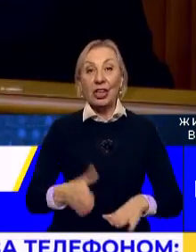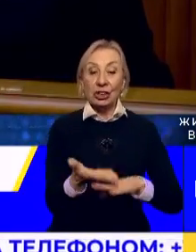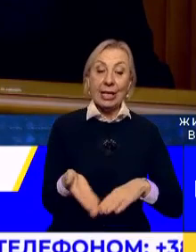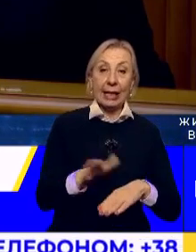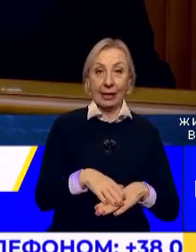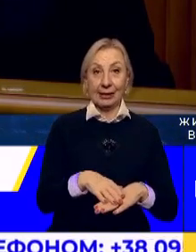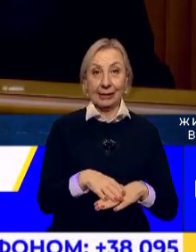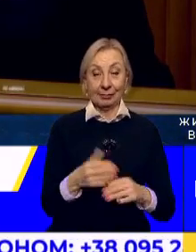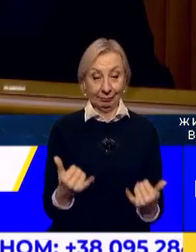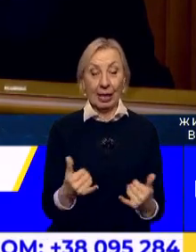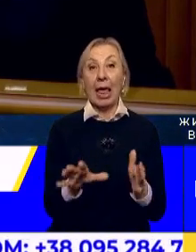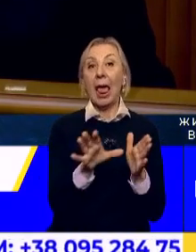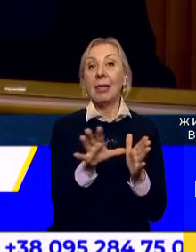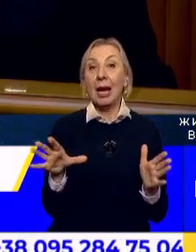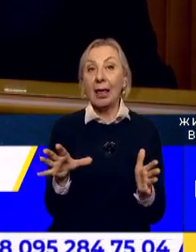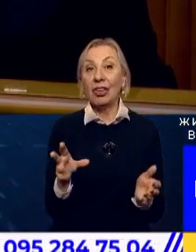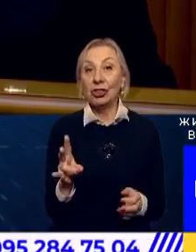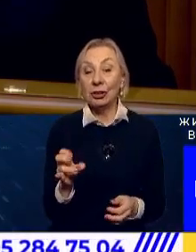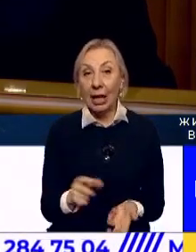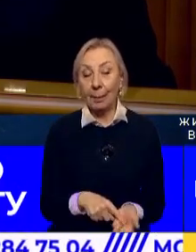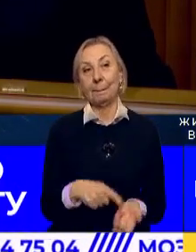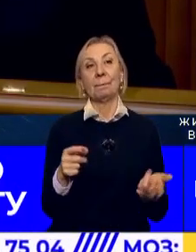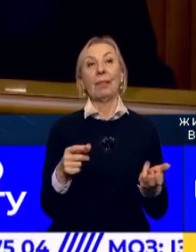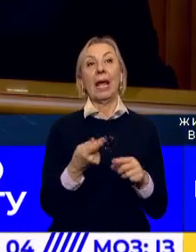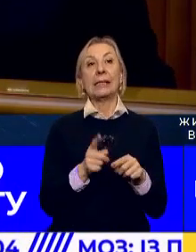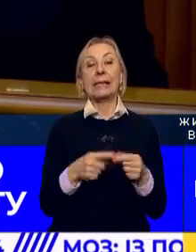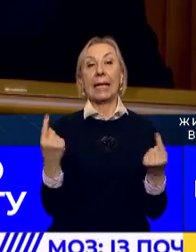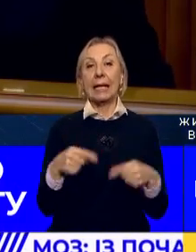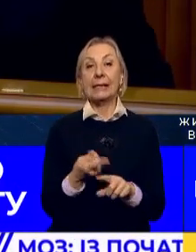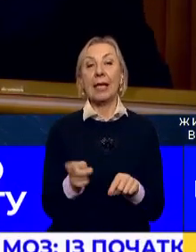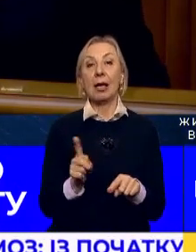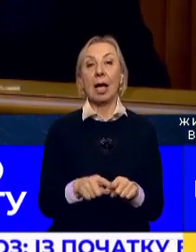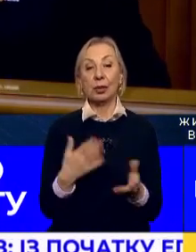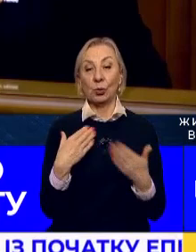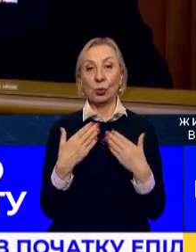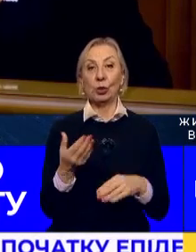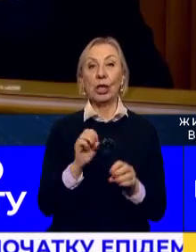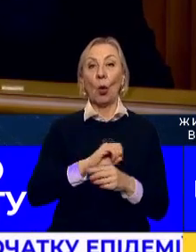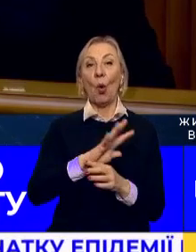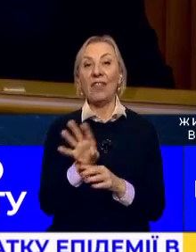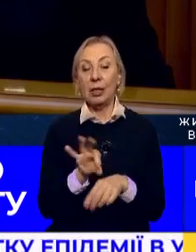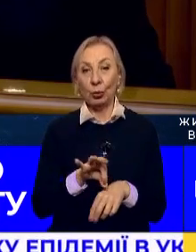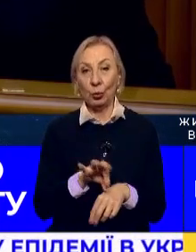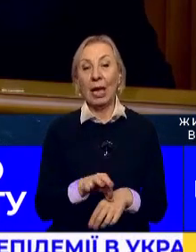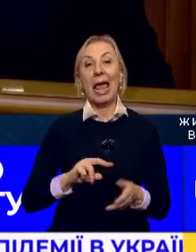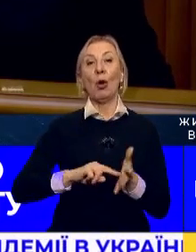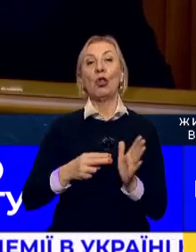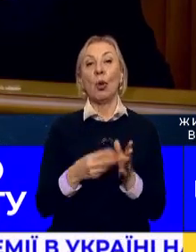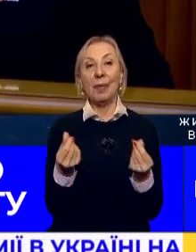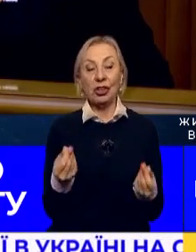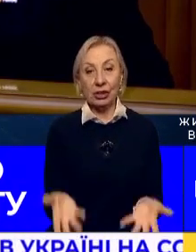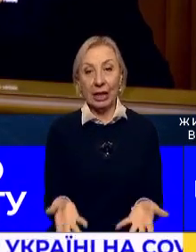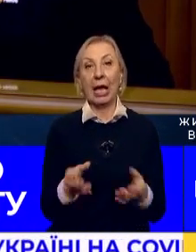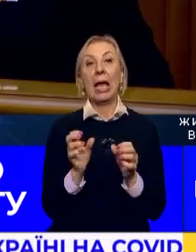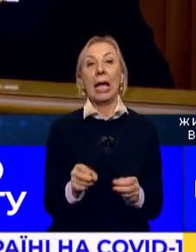країна. Це енергетична криза, це криза, яка стосується ковіду, це економічна криза, це ризики